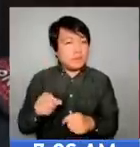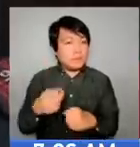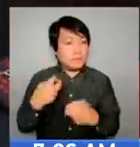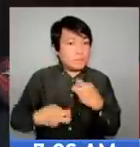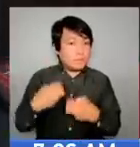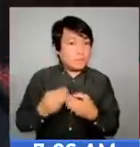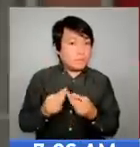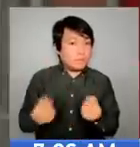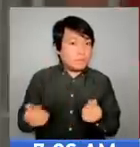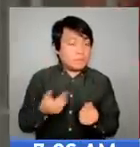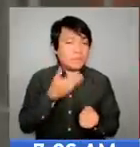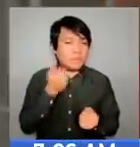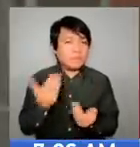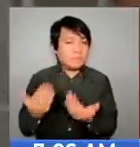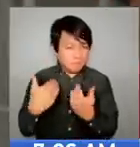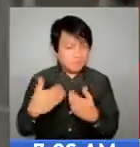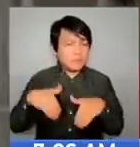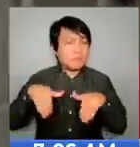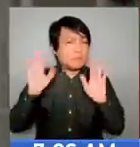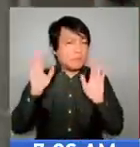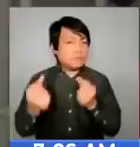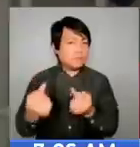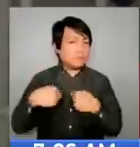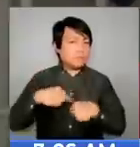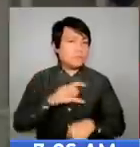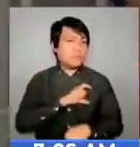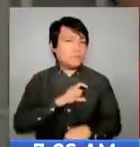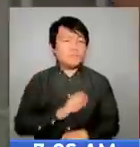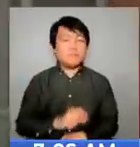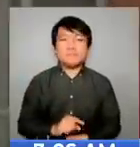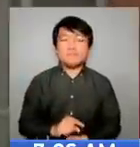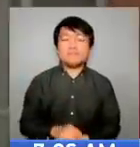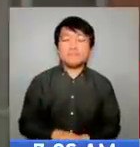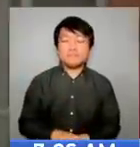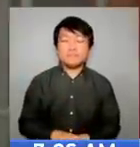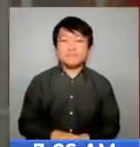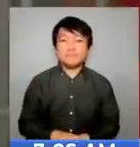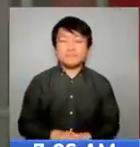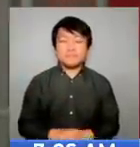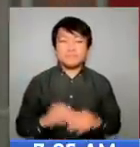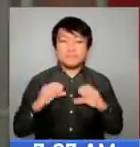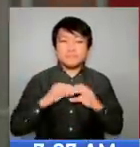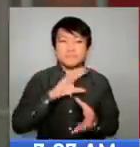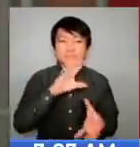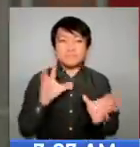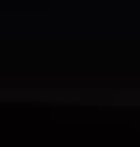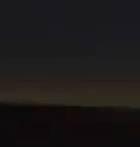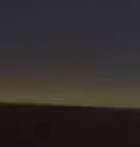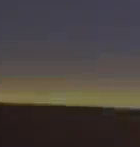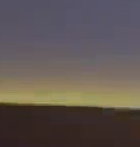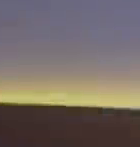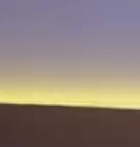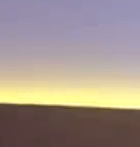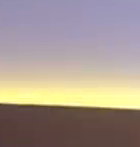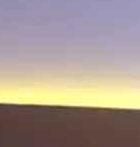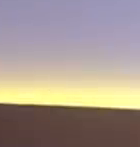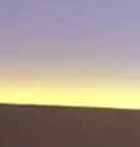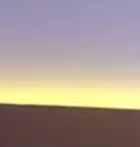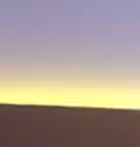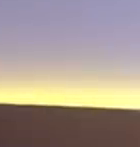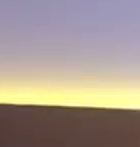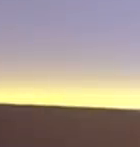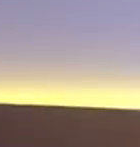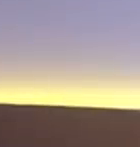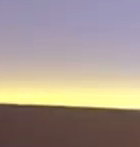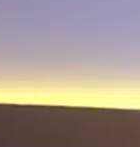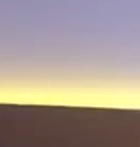sila, isumurrender na. Ito ang unang balita. Emil Sumangil para sa GMA Integrated News. Kapuso, mauna ka sa mga